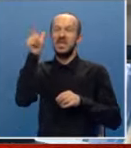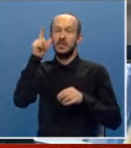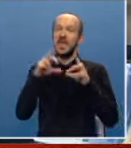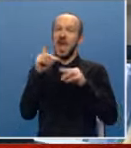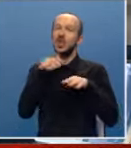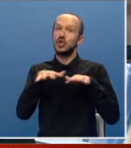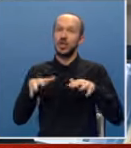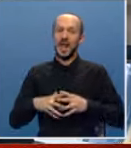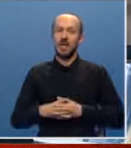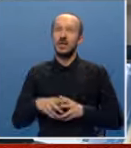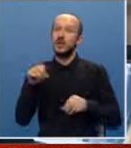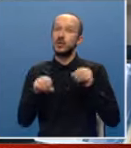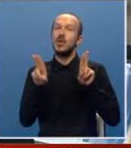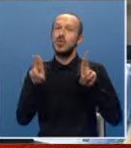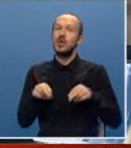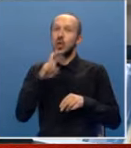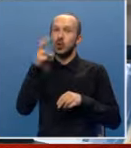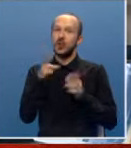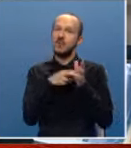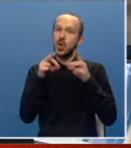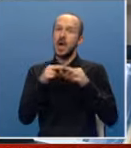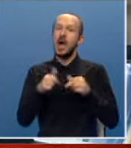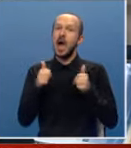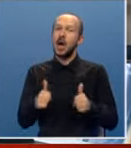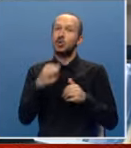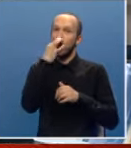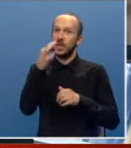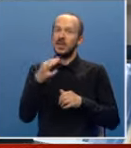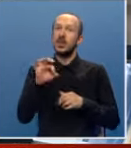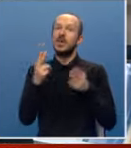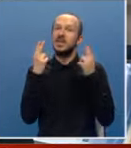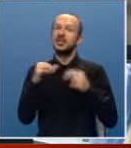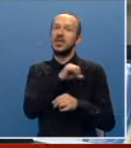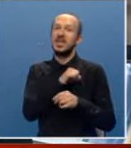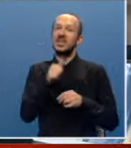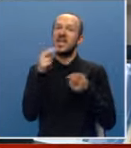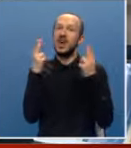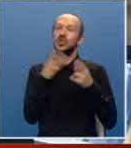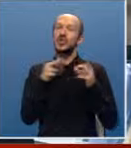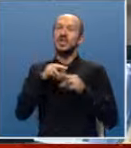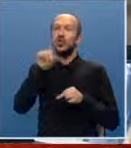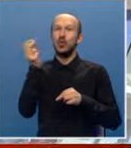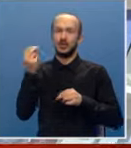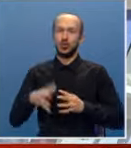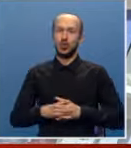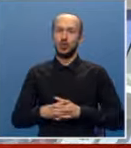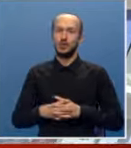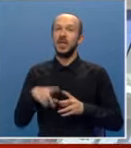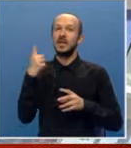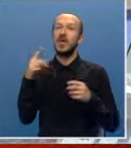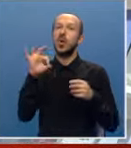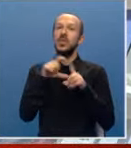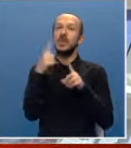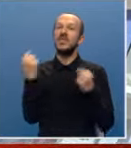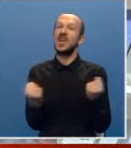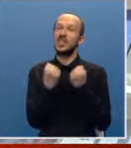ali i šire, kako bi mogli da odgovorimo na aktuelna pitanja od strateškog interesa i važnosti za Republiku Srpsku. Jedna od prvih